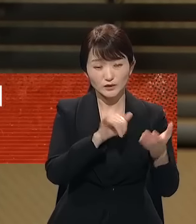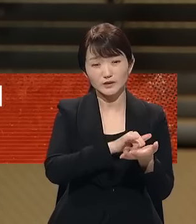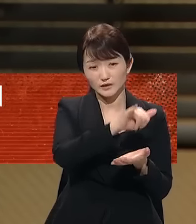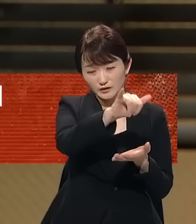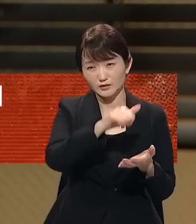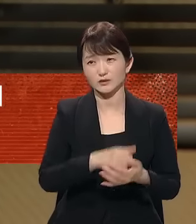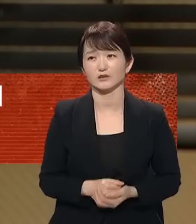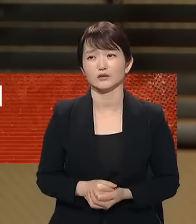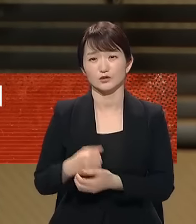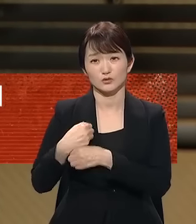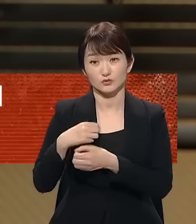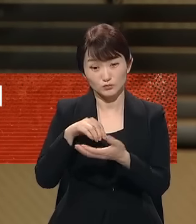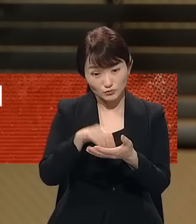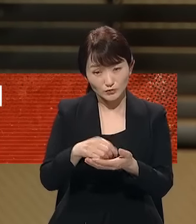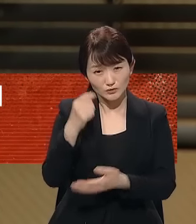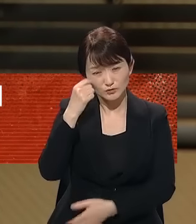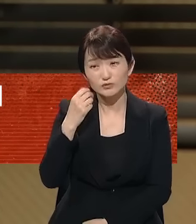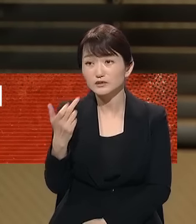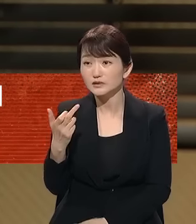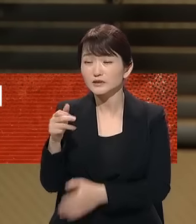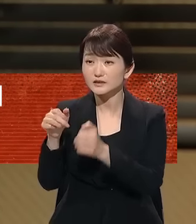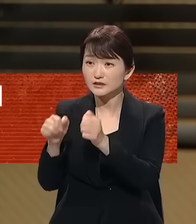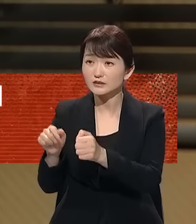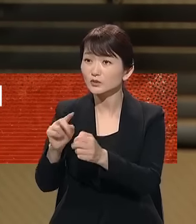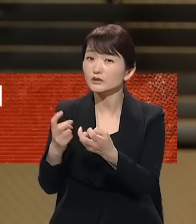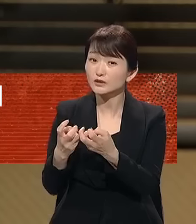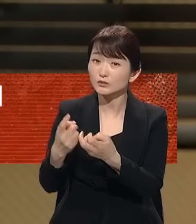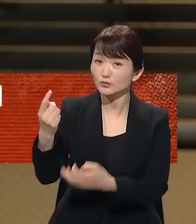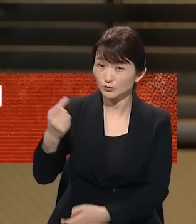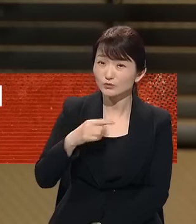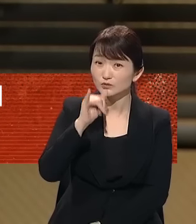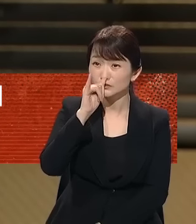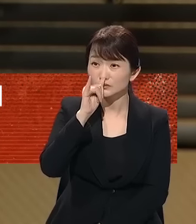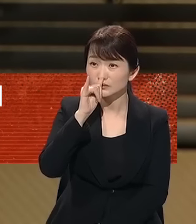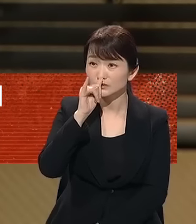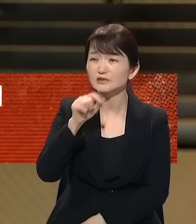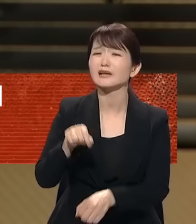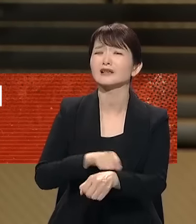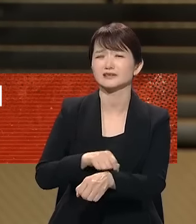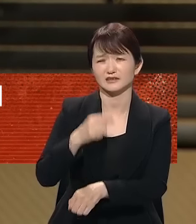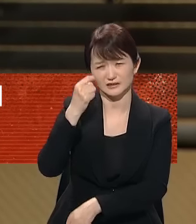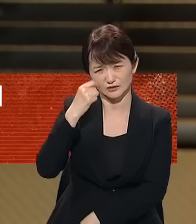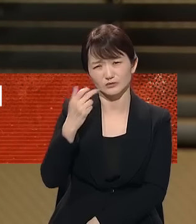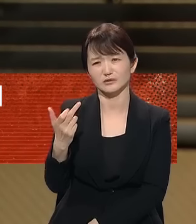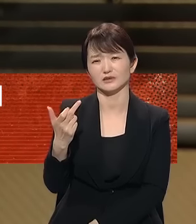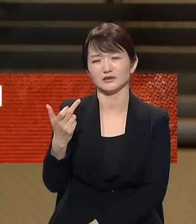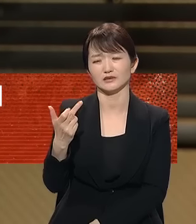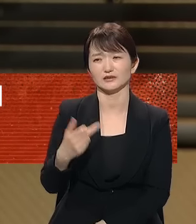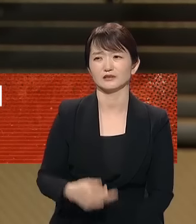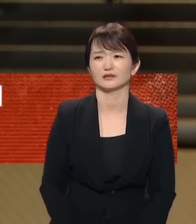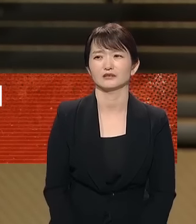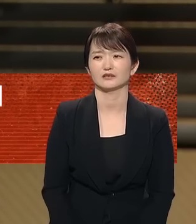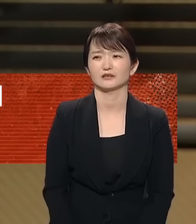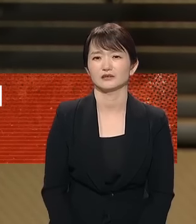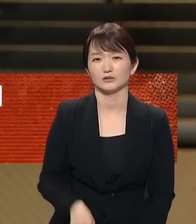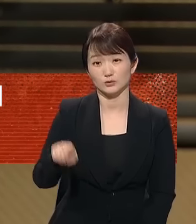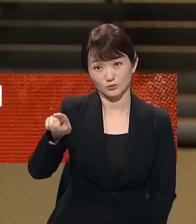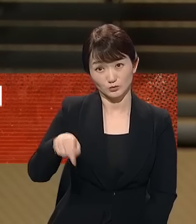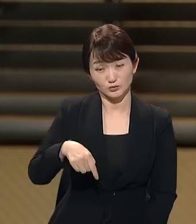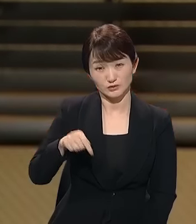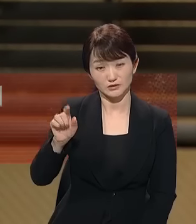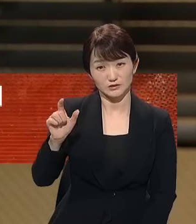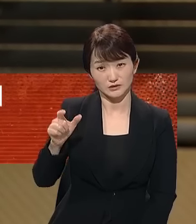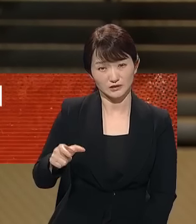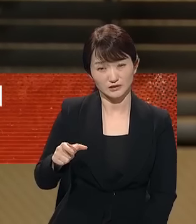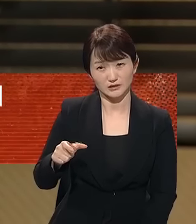봉봉을 하고 울산에 있어도 어떻게든 올라면 또 올 수도 있겠죠. 특히 울산은. 네. 근데. 그게 오지 않았다고